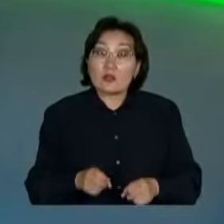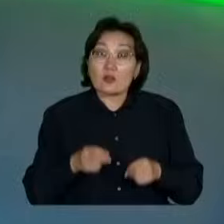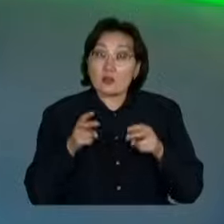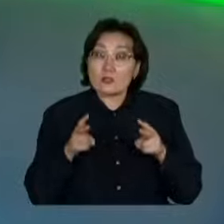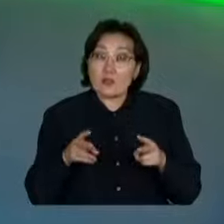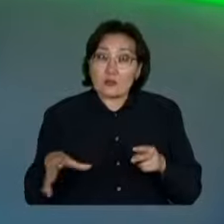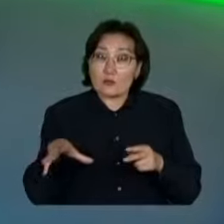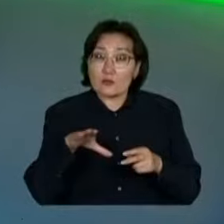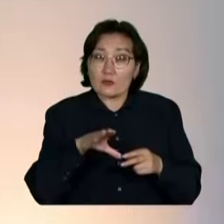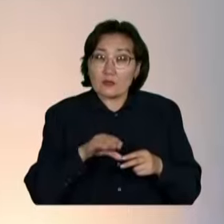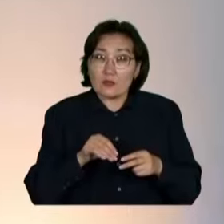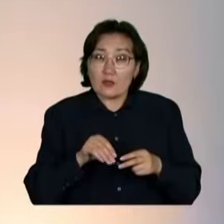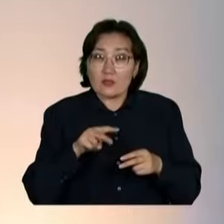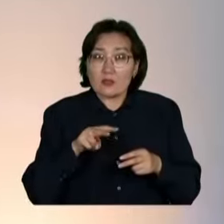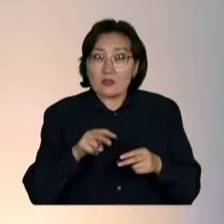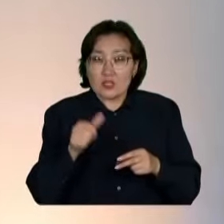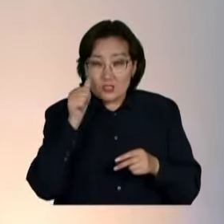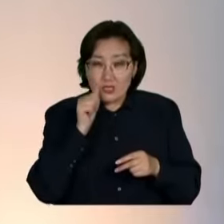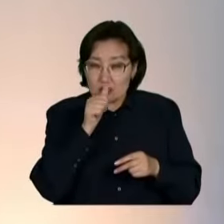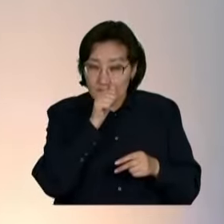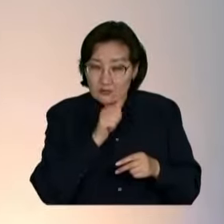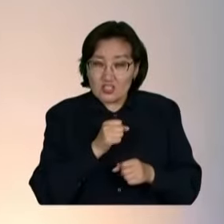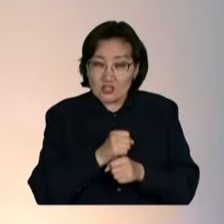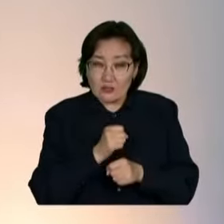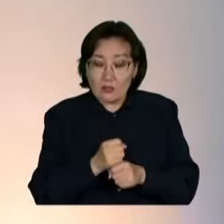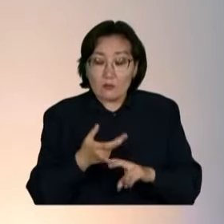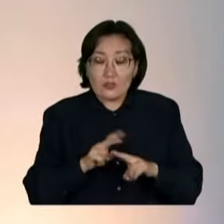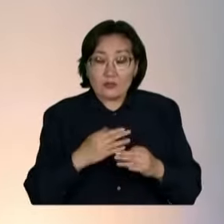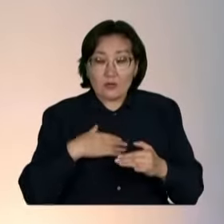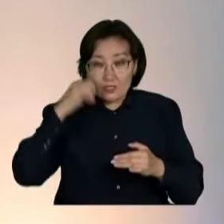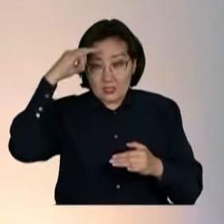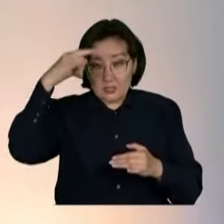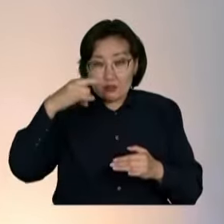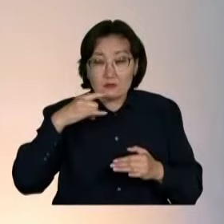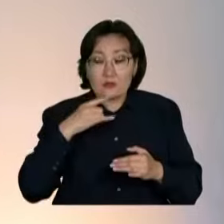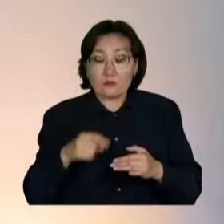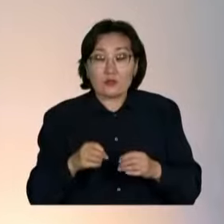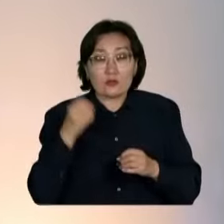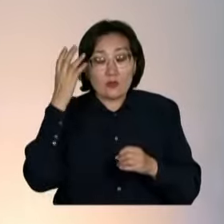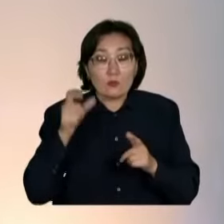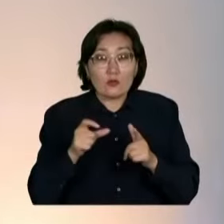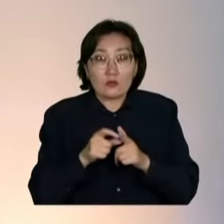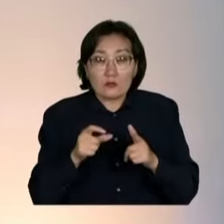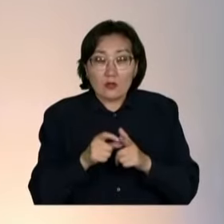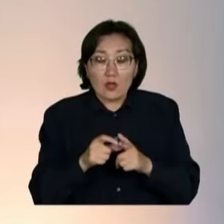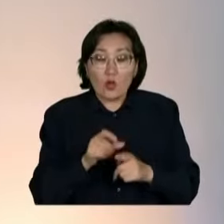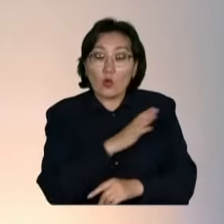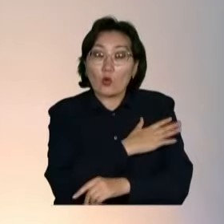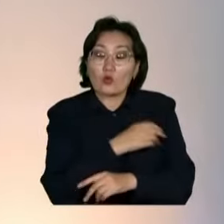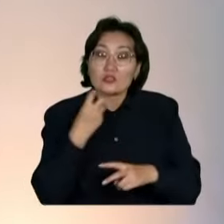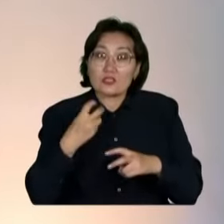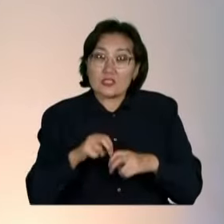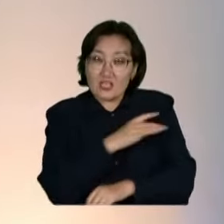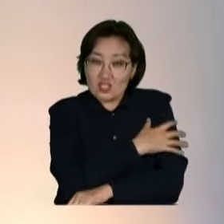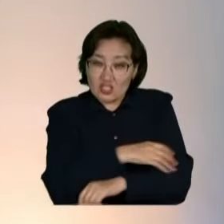бәрі латентті, яғни жасырын болып табылады. Себебі бізде қазақтарда мақалы бар ғой, қол сынса жен ішінде, бас сынса бөрік ішінде